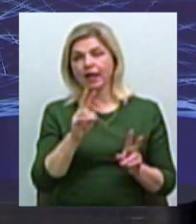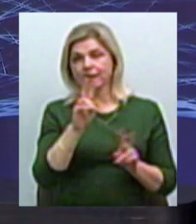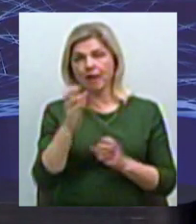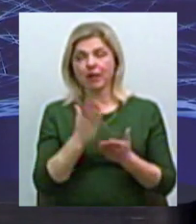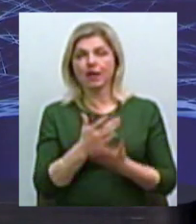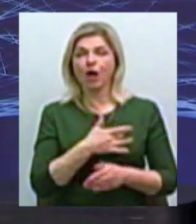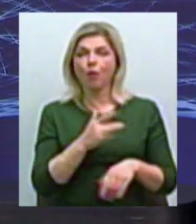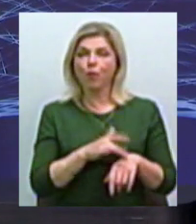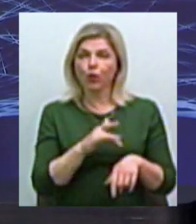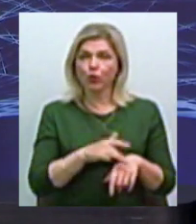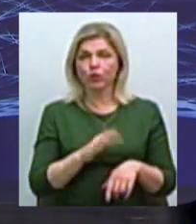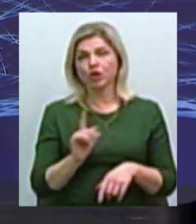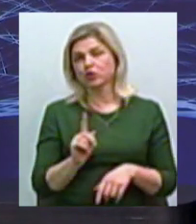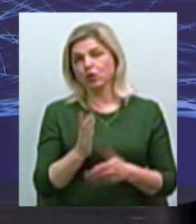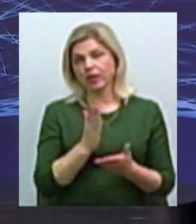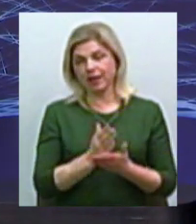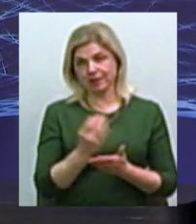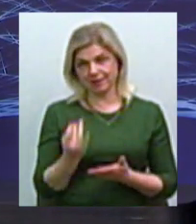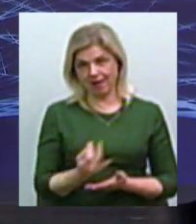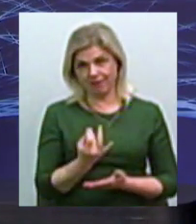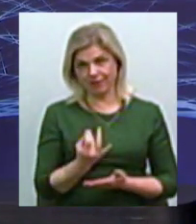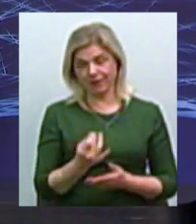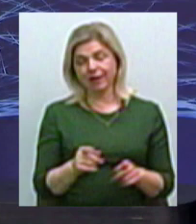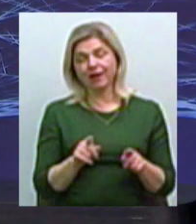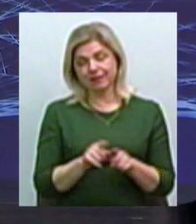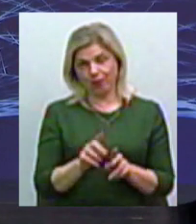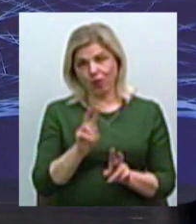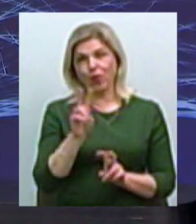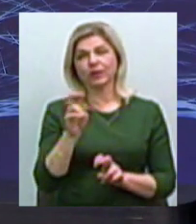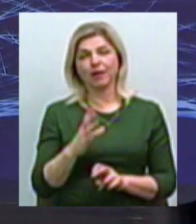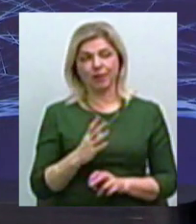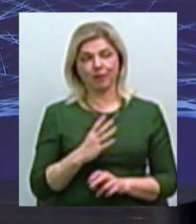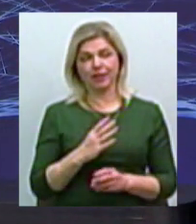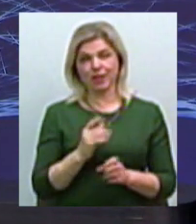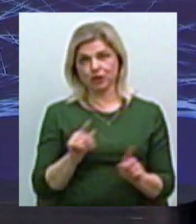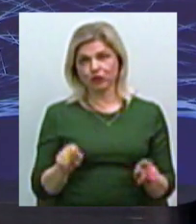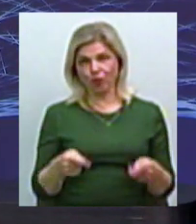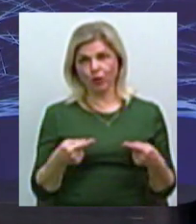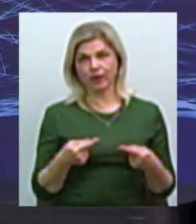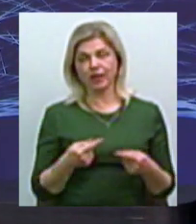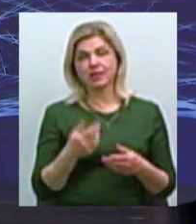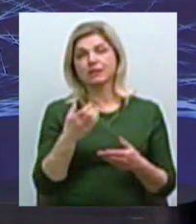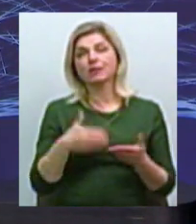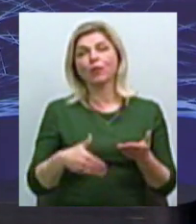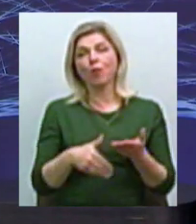теми є для них, ну, цікавими. Тому от такий контент був створений за